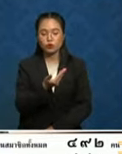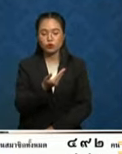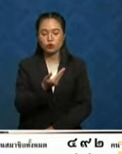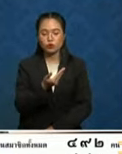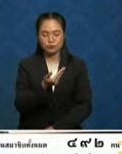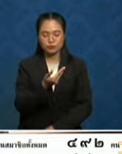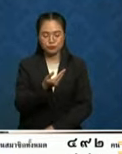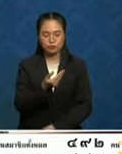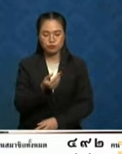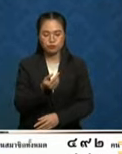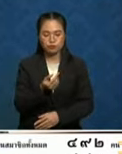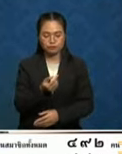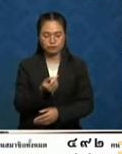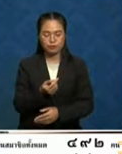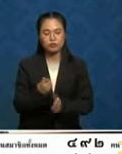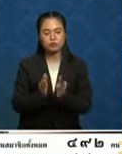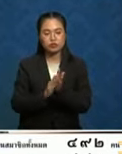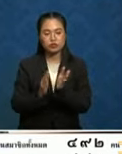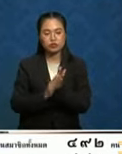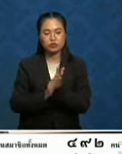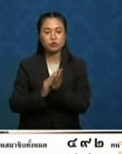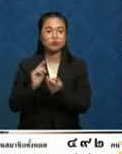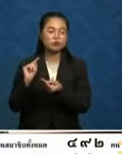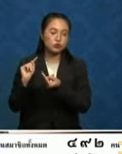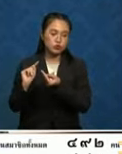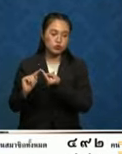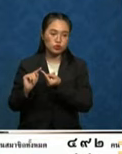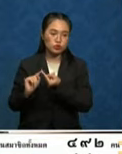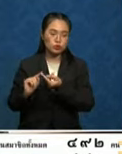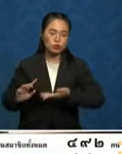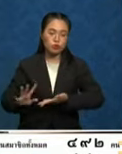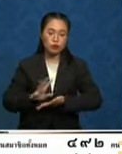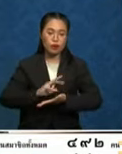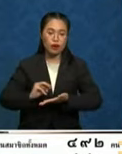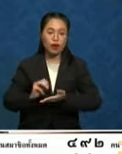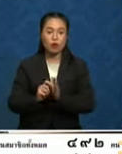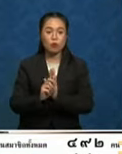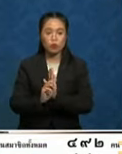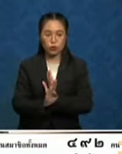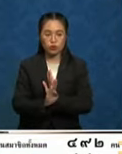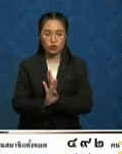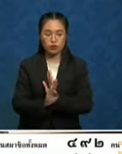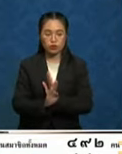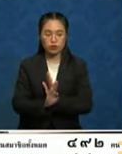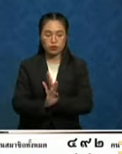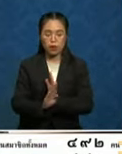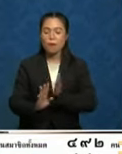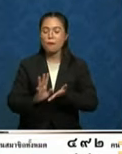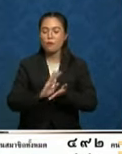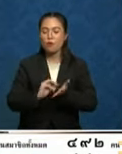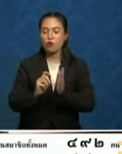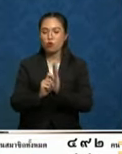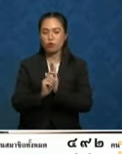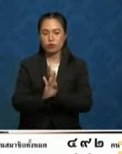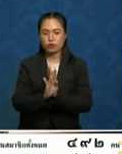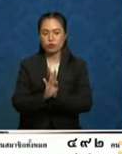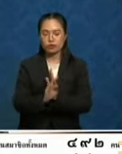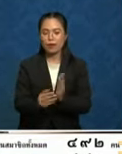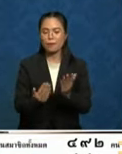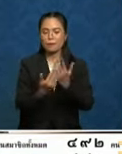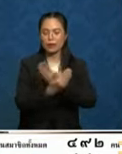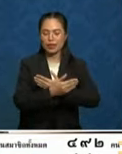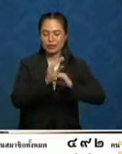ชมนะครับที่จะมีการนำมหาวิทยาลัยอุบลราชธานีมอุบลออกจากระบบ